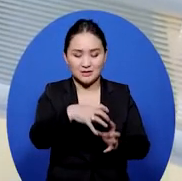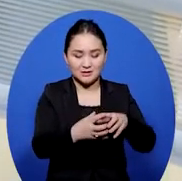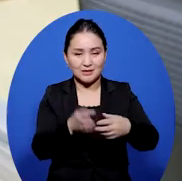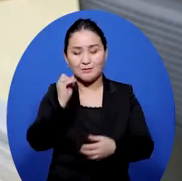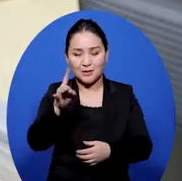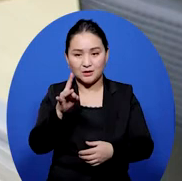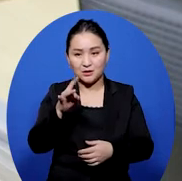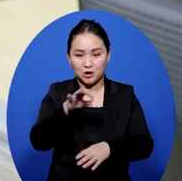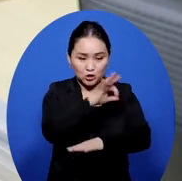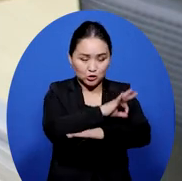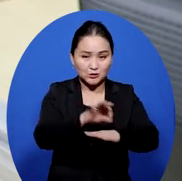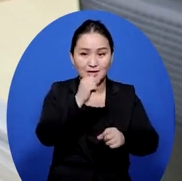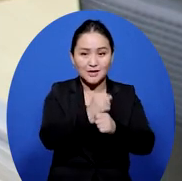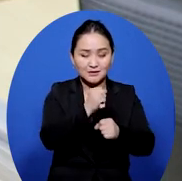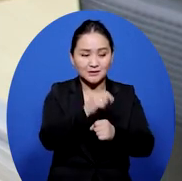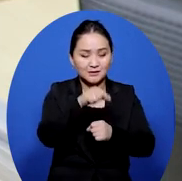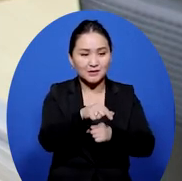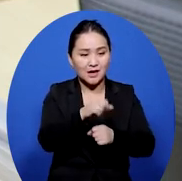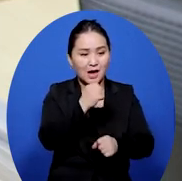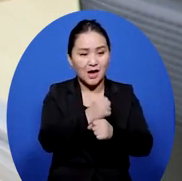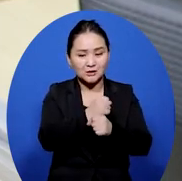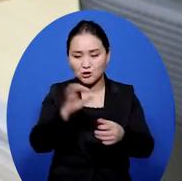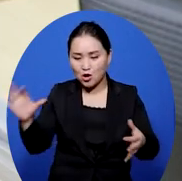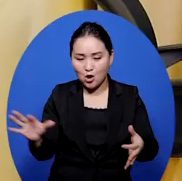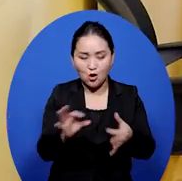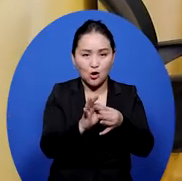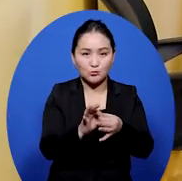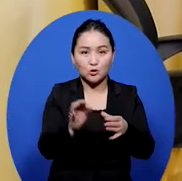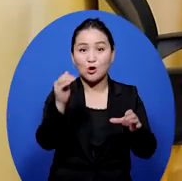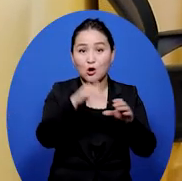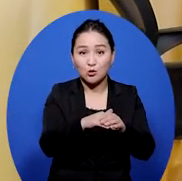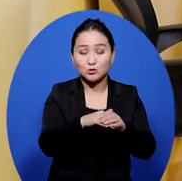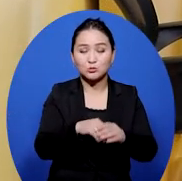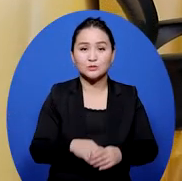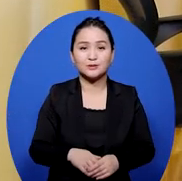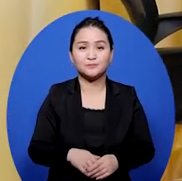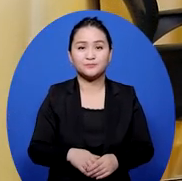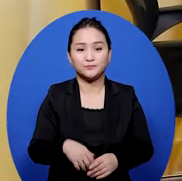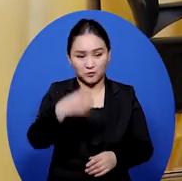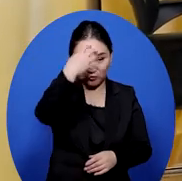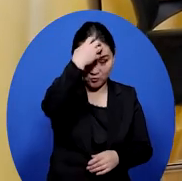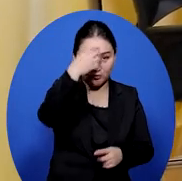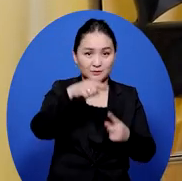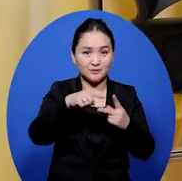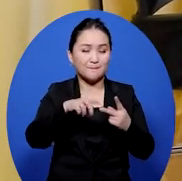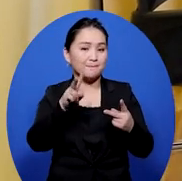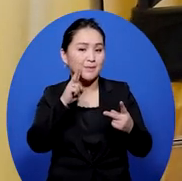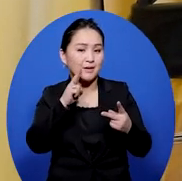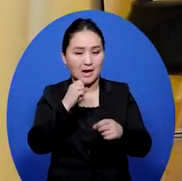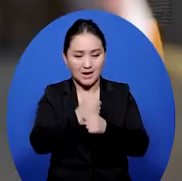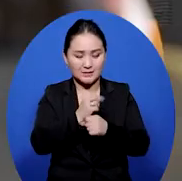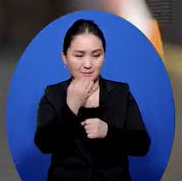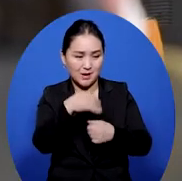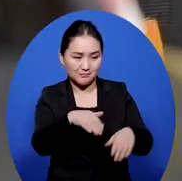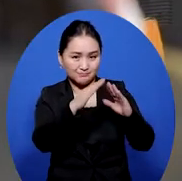төслийнхээ ажилтан дээр нэг бас энэ ажил зөвшөөрлийн ажил оролцуулаад ингээд одоо төр болон байнгын ажлын байранд байгаа чиглэлсэн